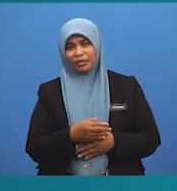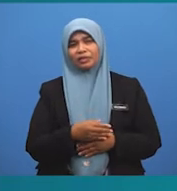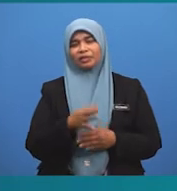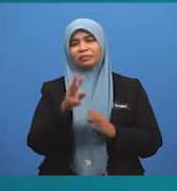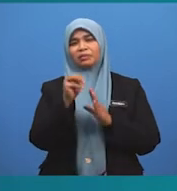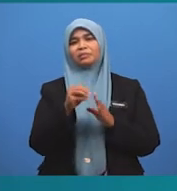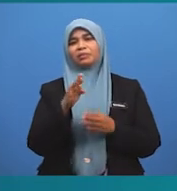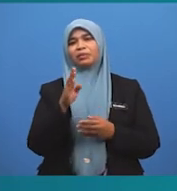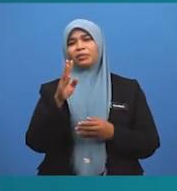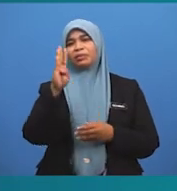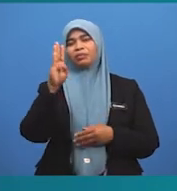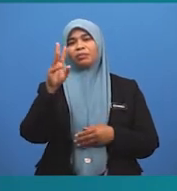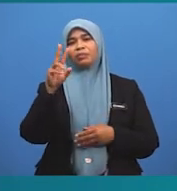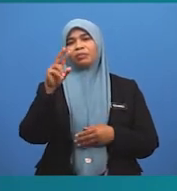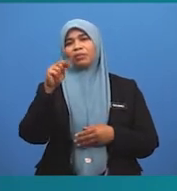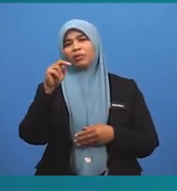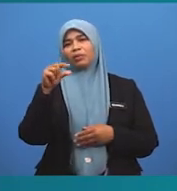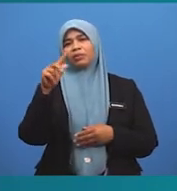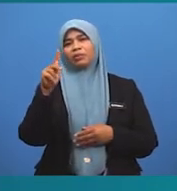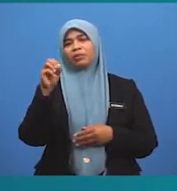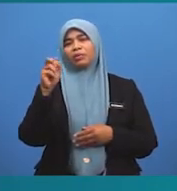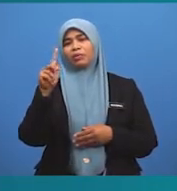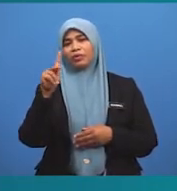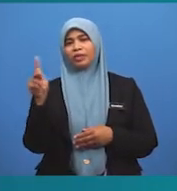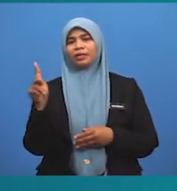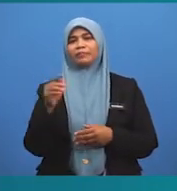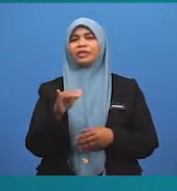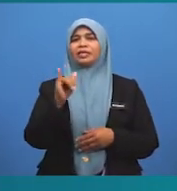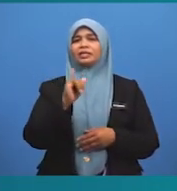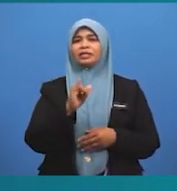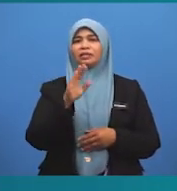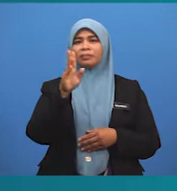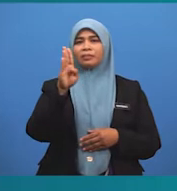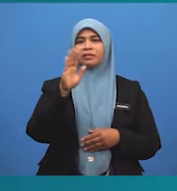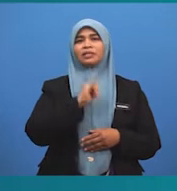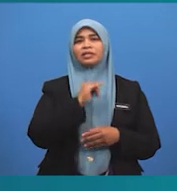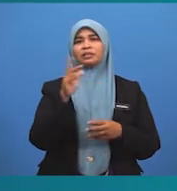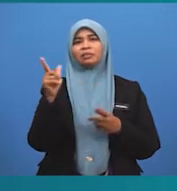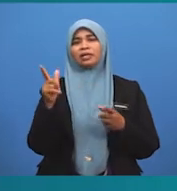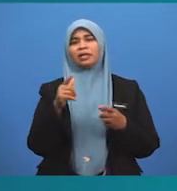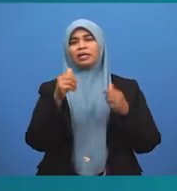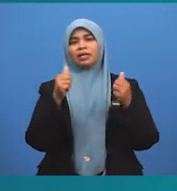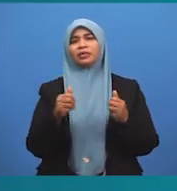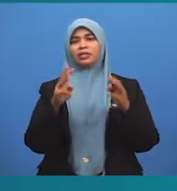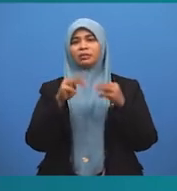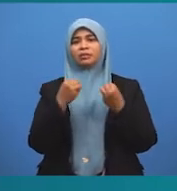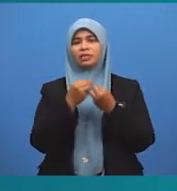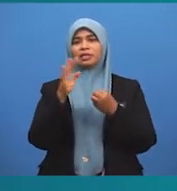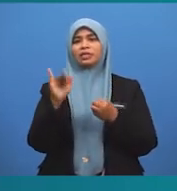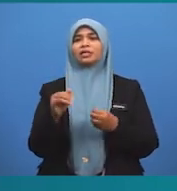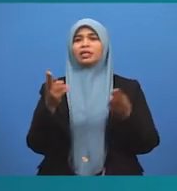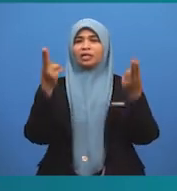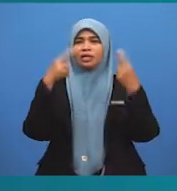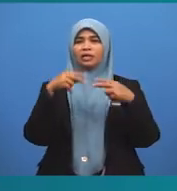membongkokkan. Soalan 4. Saya melayan anggota masyarakat yang hadir